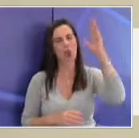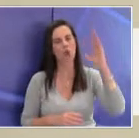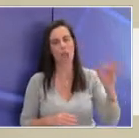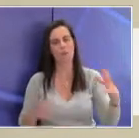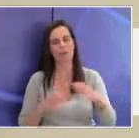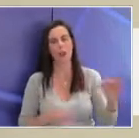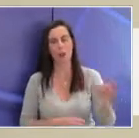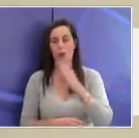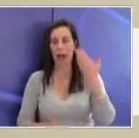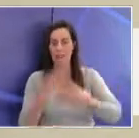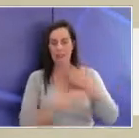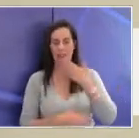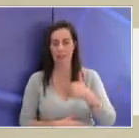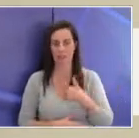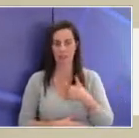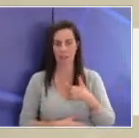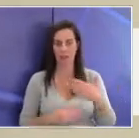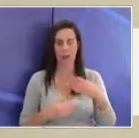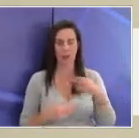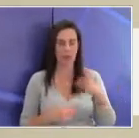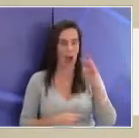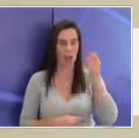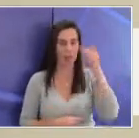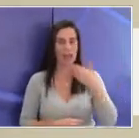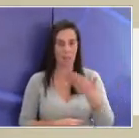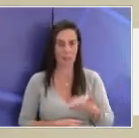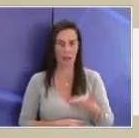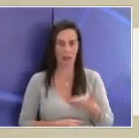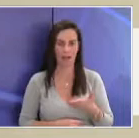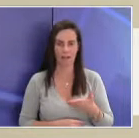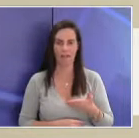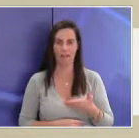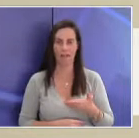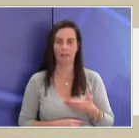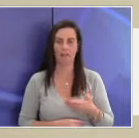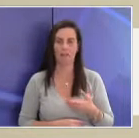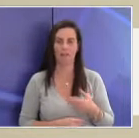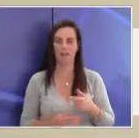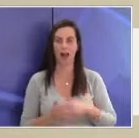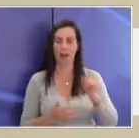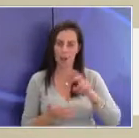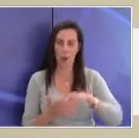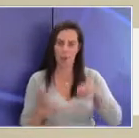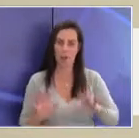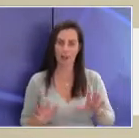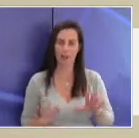אני הרי עליתי לארץ, אני סוגר איזה 40 שנה פה, על אף המפתח, לא מתפטר,